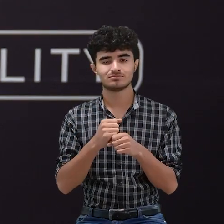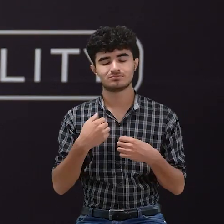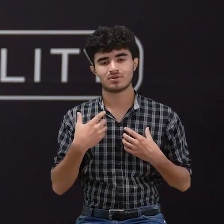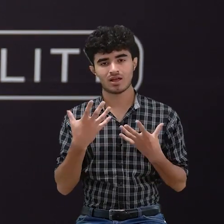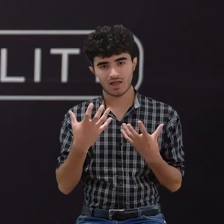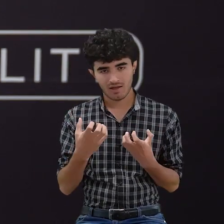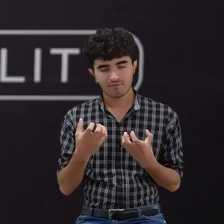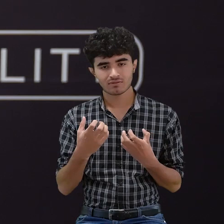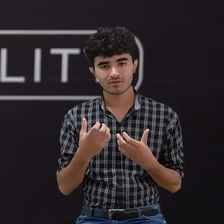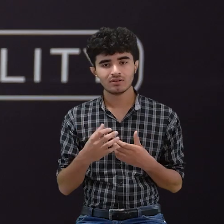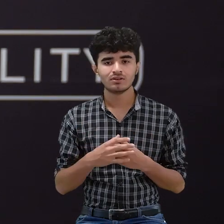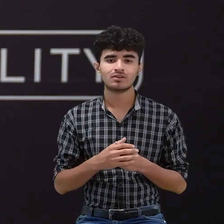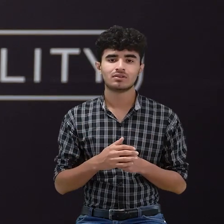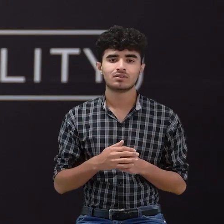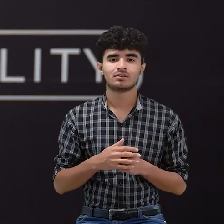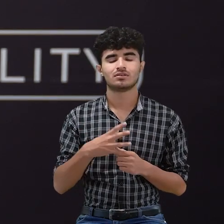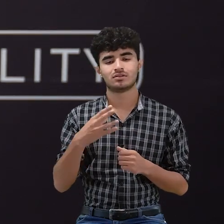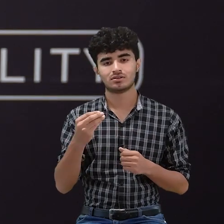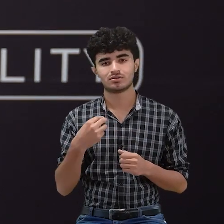شریک ہوتی ہوں